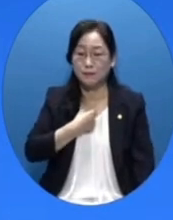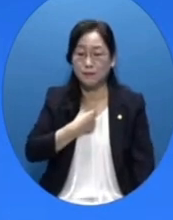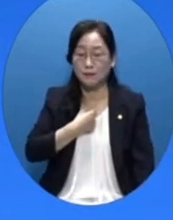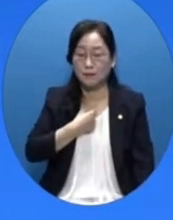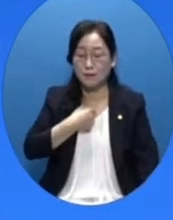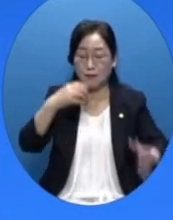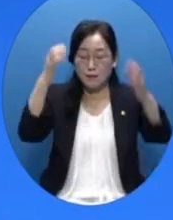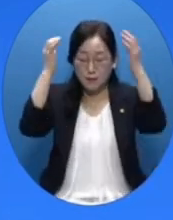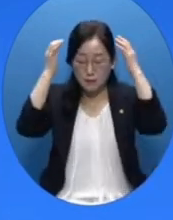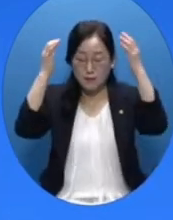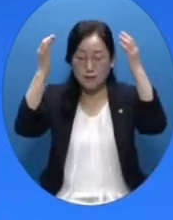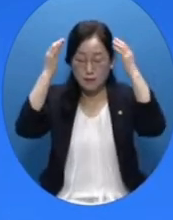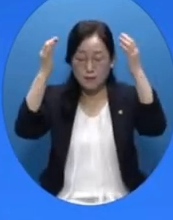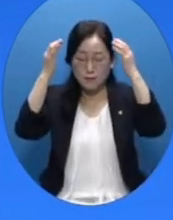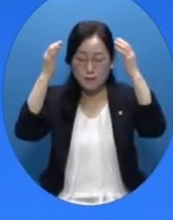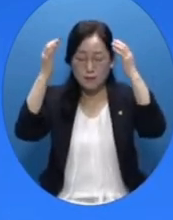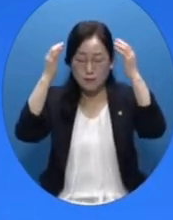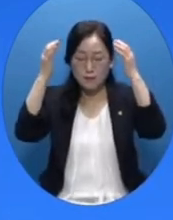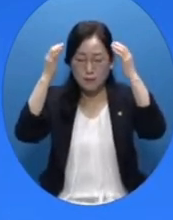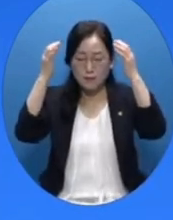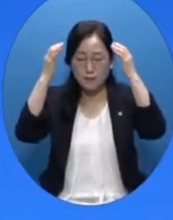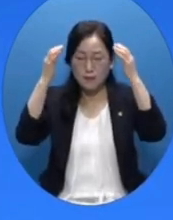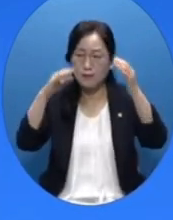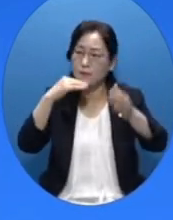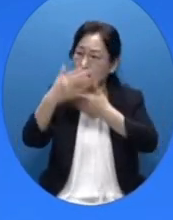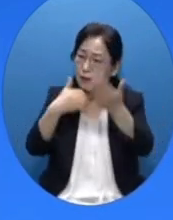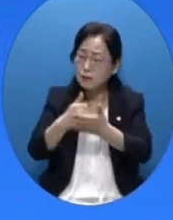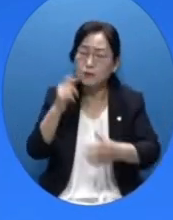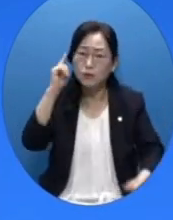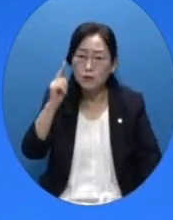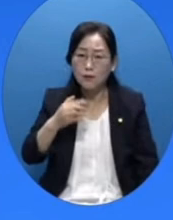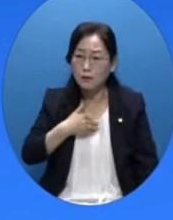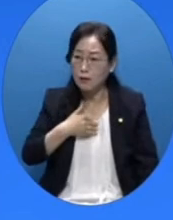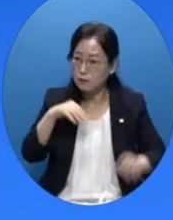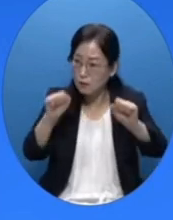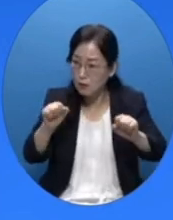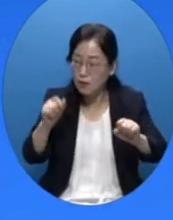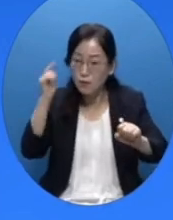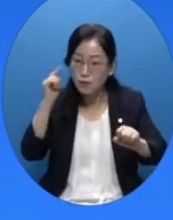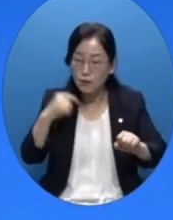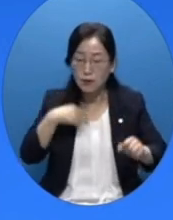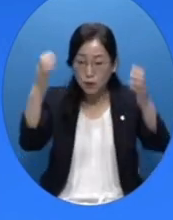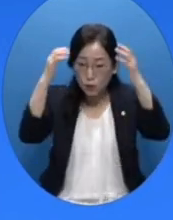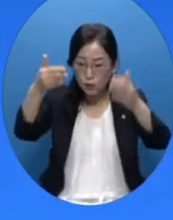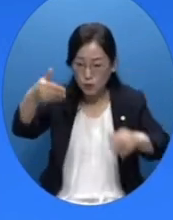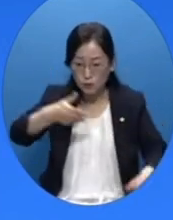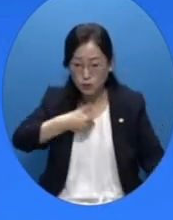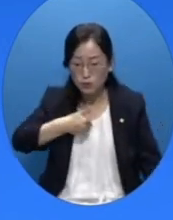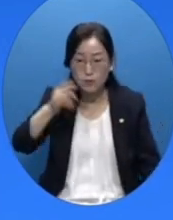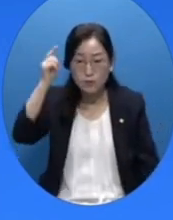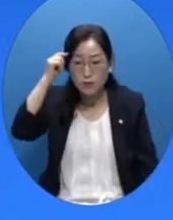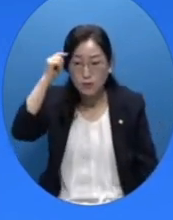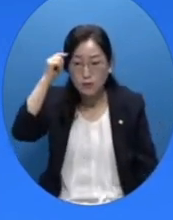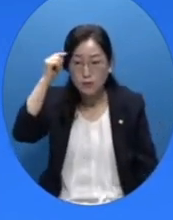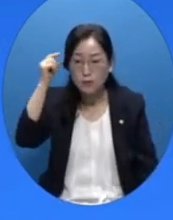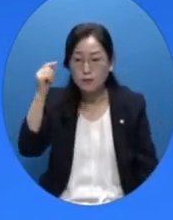너무 누구도 줄었습니다 고통 스스로 사라님 생각이 있었다면 왜 내게 어떤 고통과 씨를 줍니까